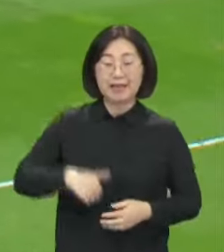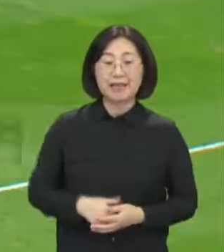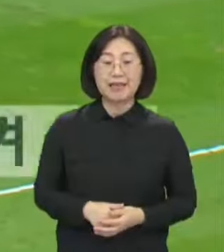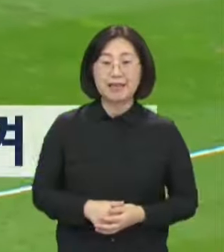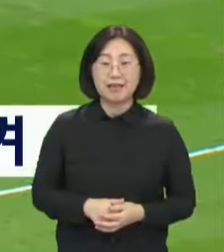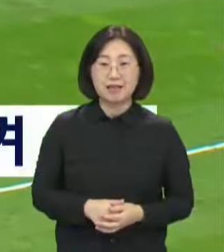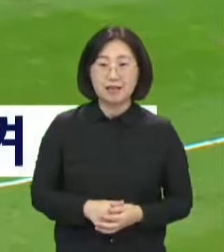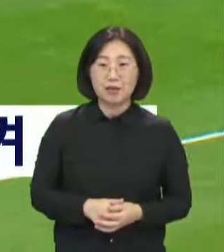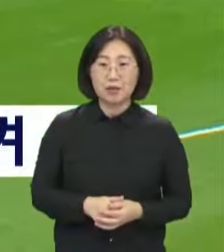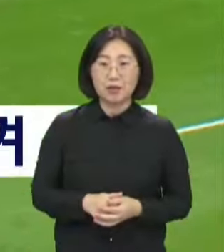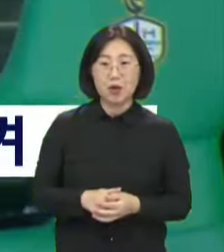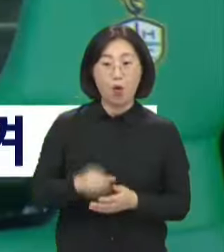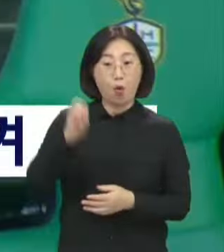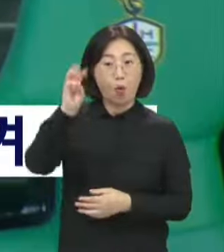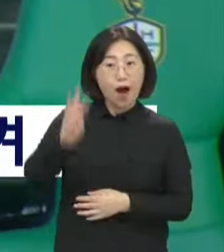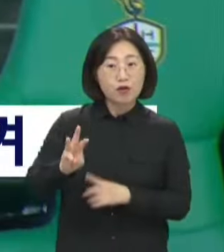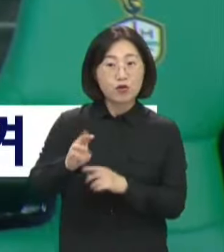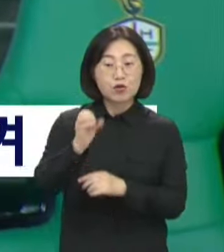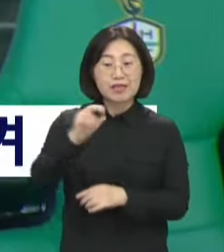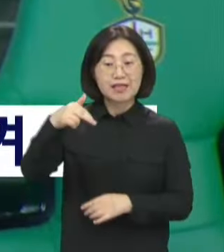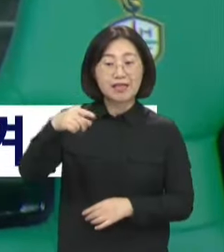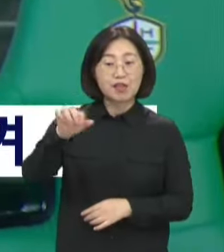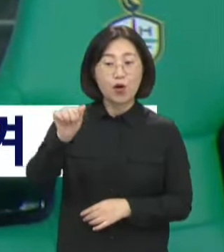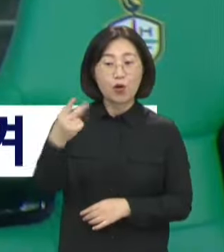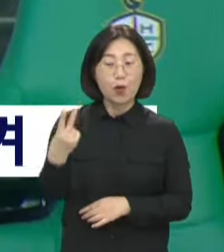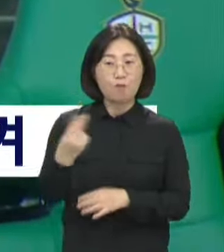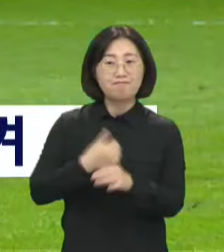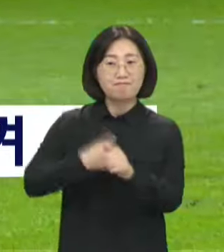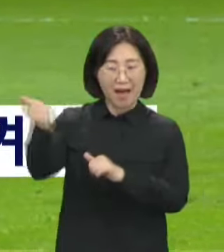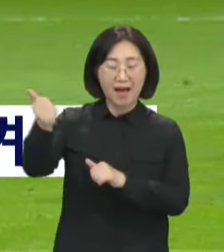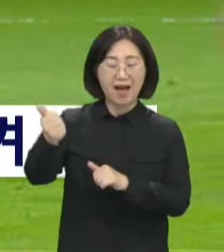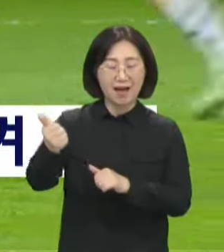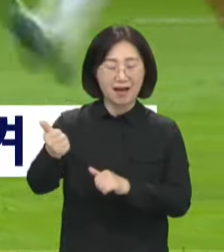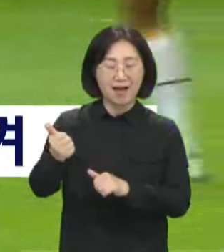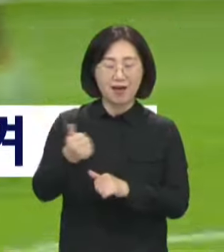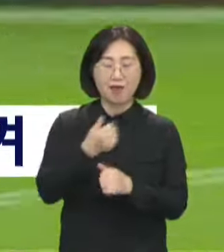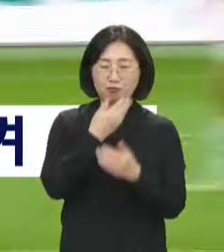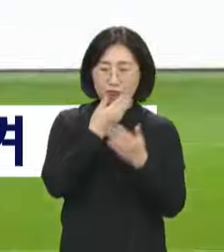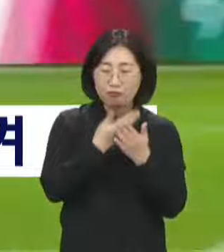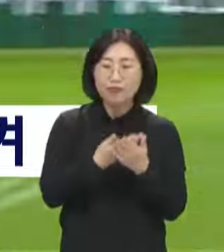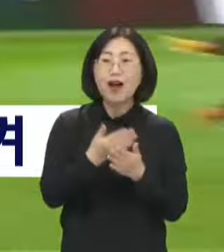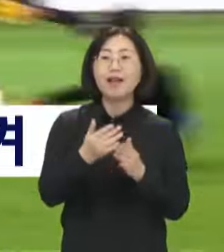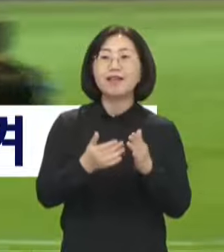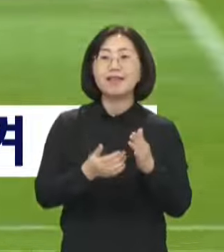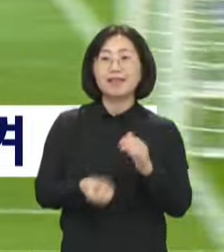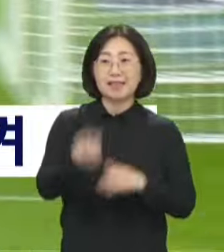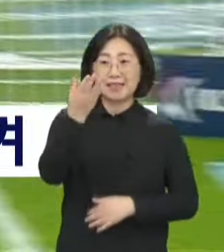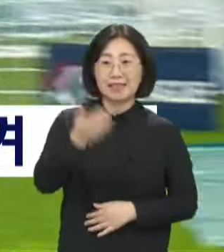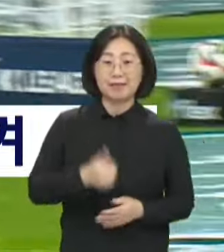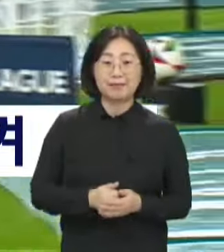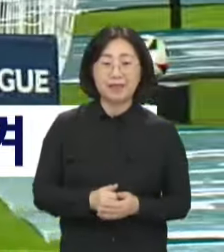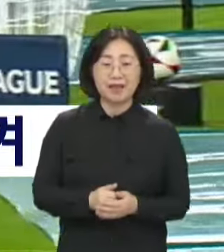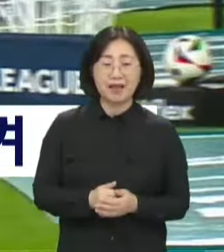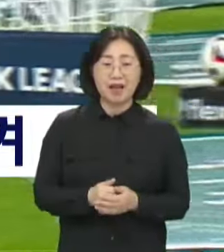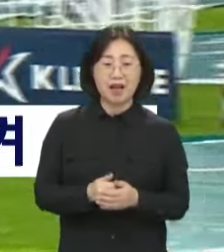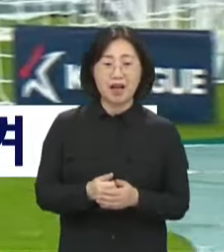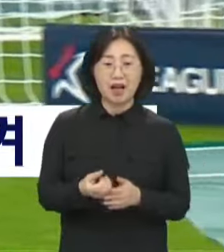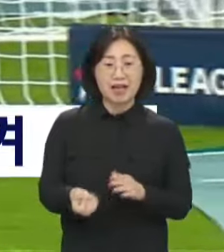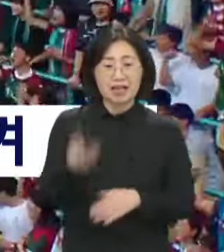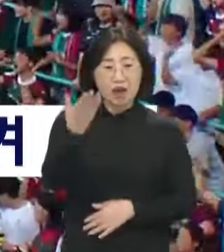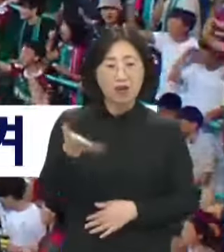최고 지략가로 불리는 광주의 이정효를 상대로 한 승리여서 더욱 값졌습니다. 그동안 이겨도 경기력